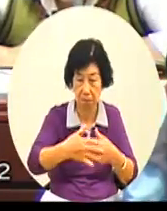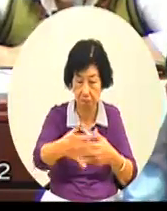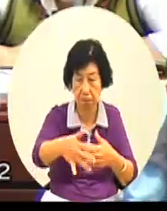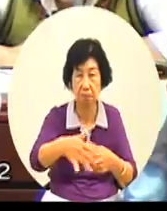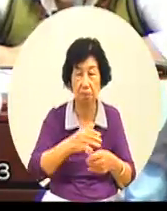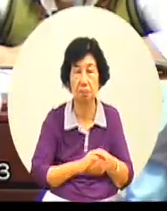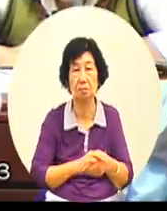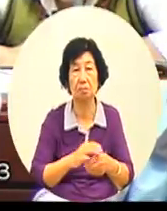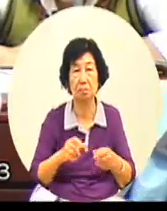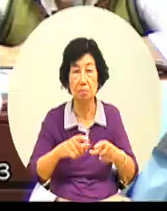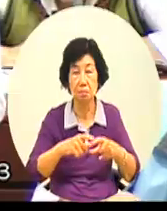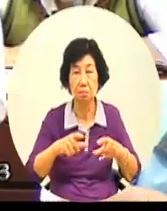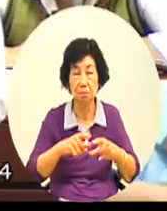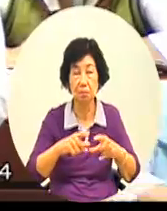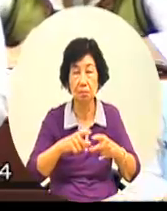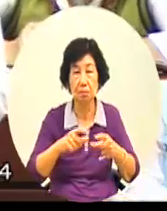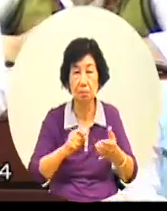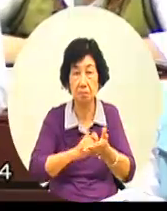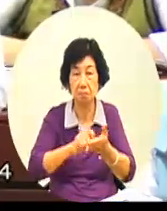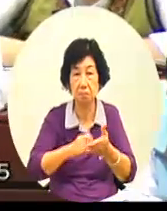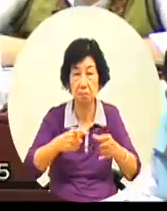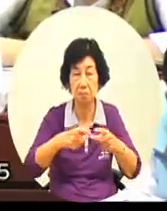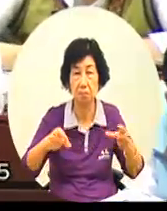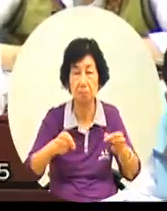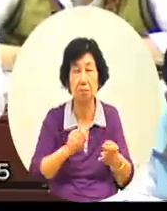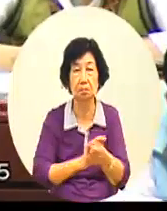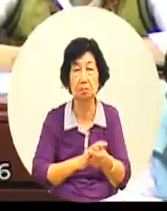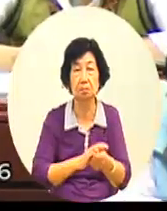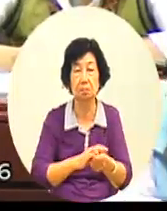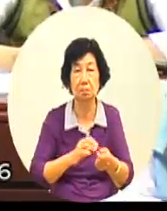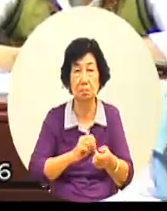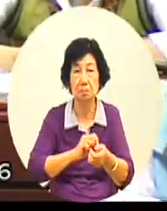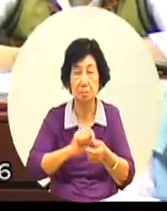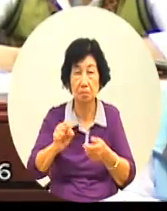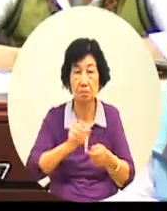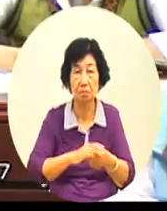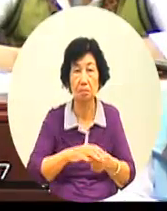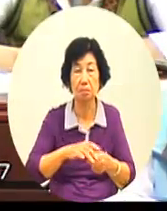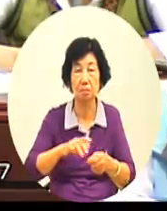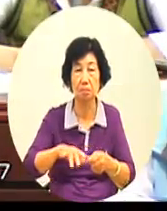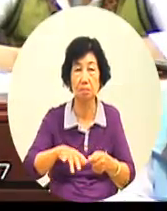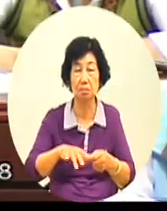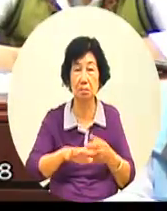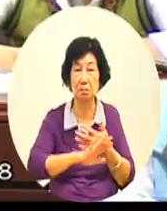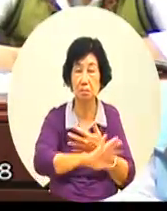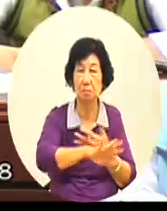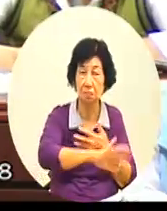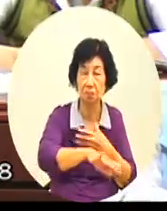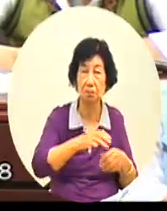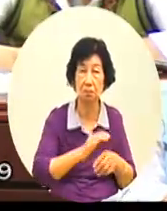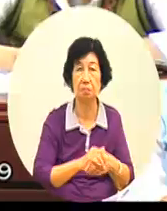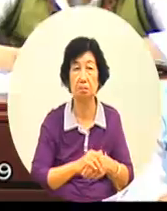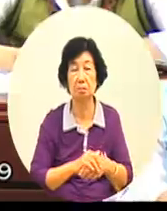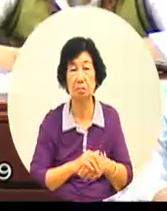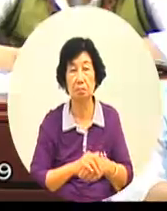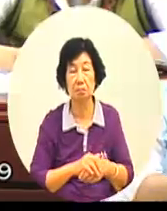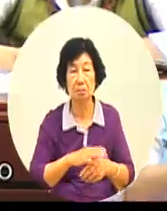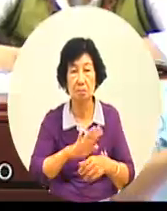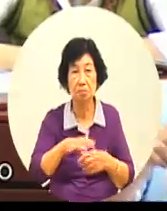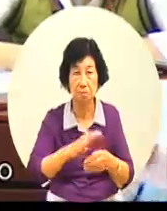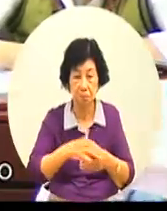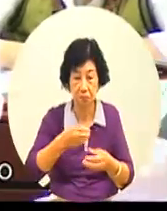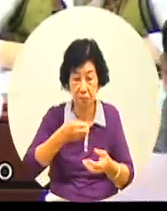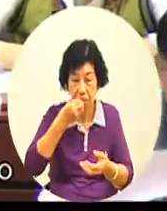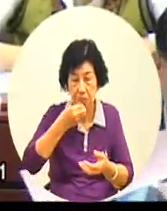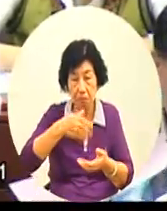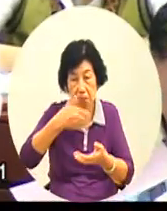了哈。那对于公采的部分，我想我吃过部落食堂的饭呢，我也没有吃过罐头的。我想议员你是哪一